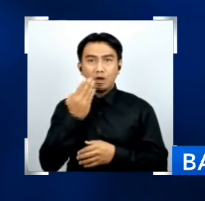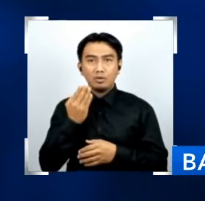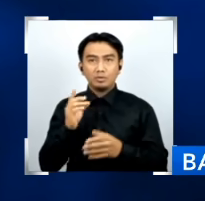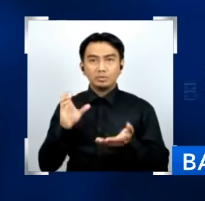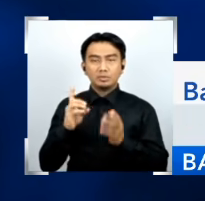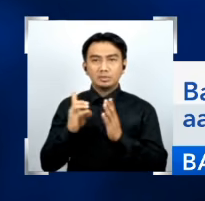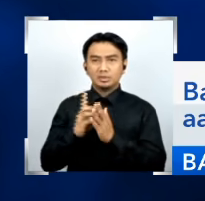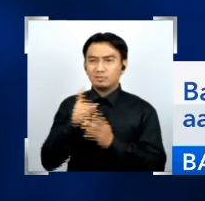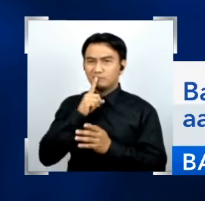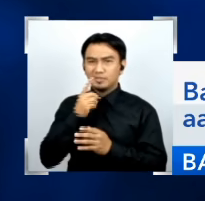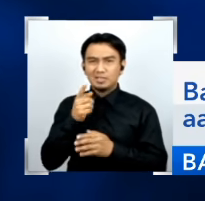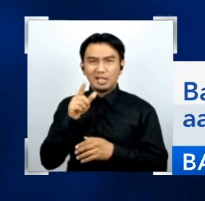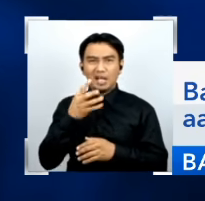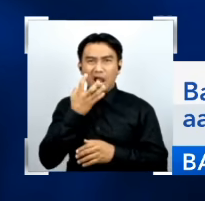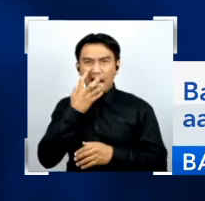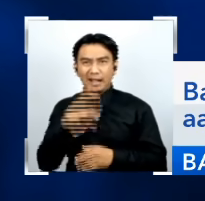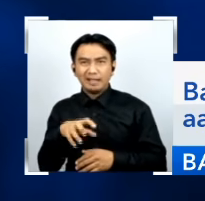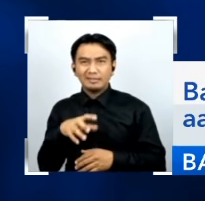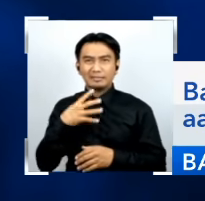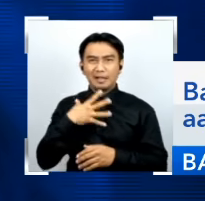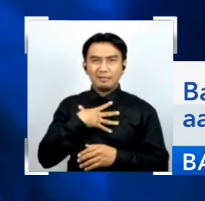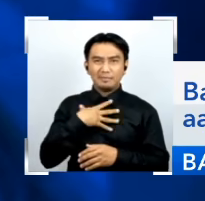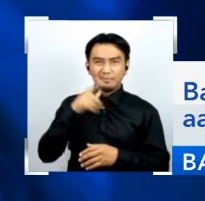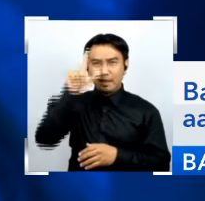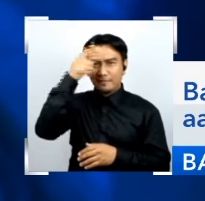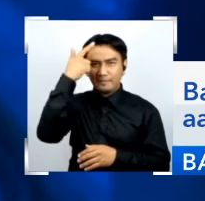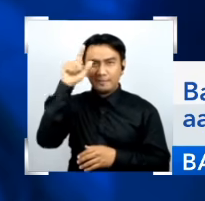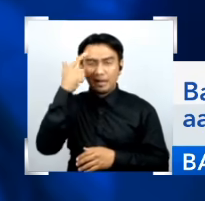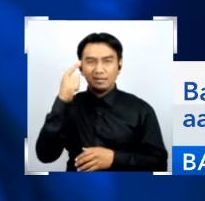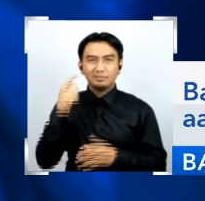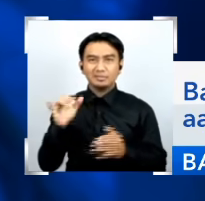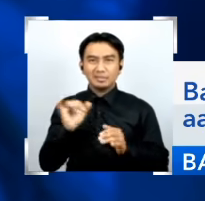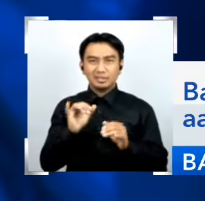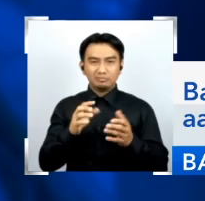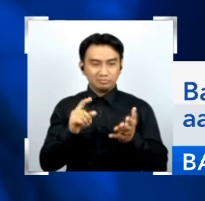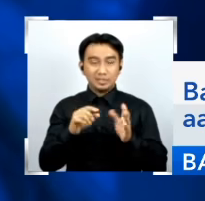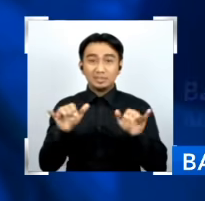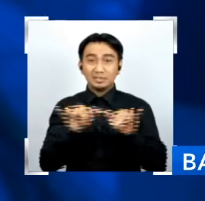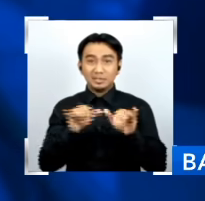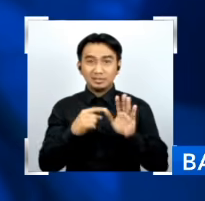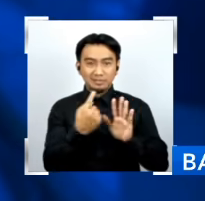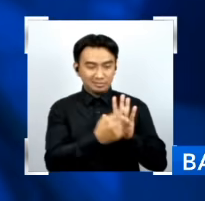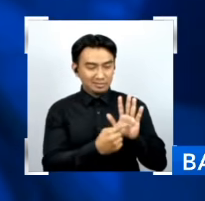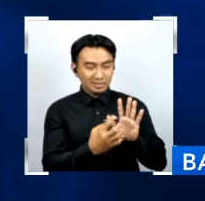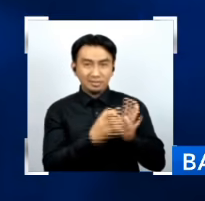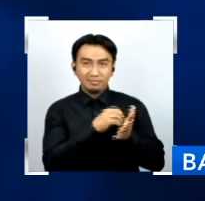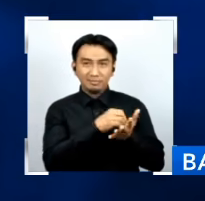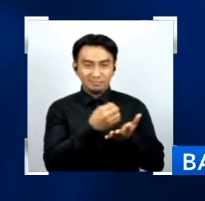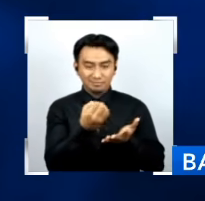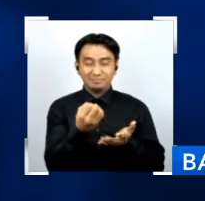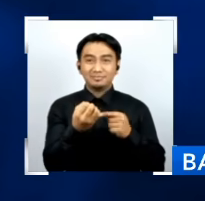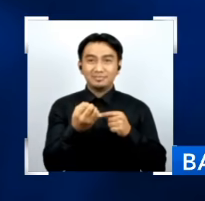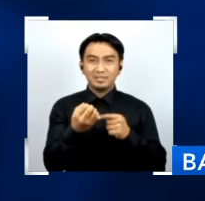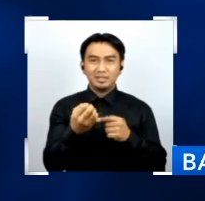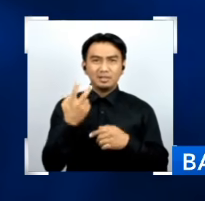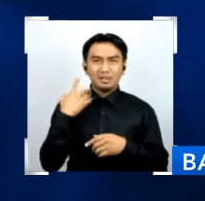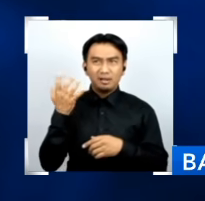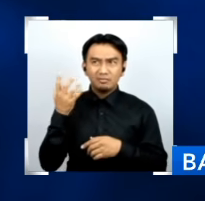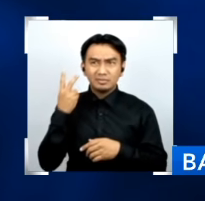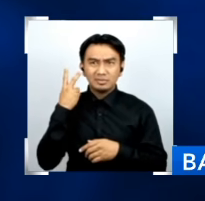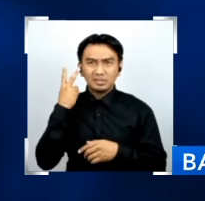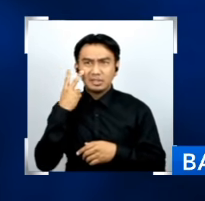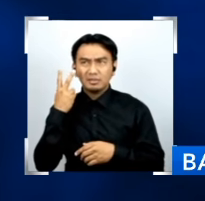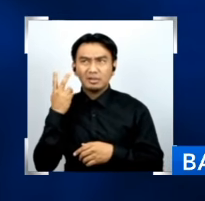mainit, makinis at sinlaki ng isang palad ang bato. Kwento ng principal, nakarinig sila ng parang may sumabog na transformer